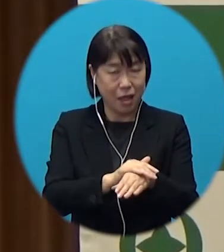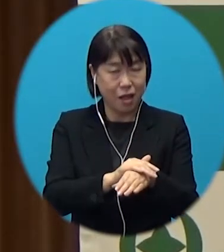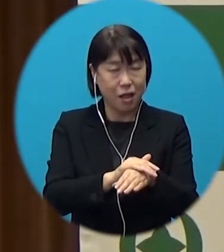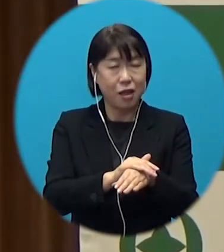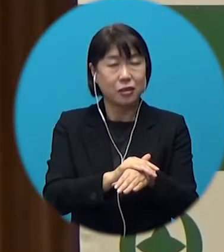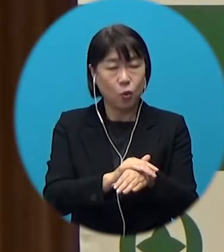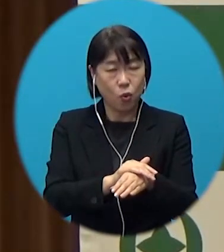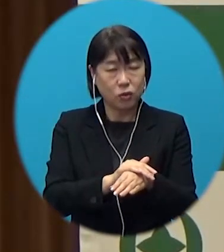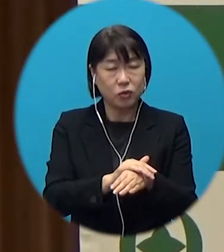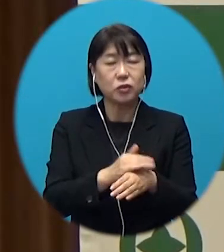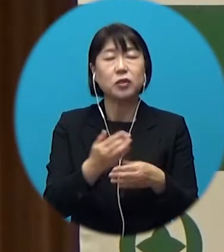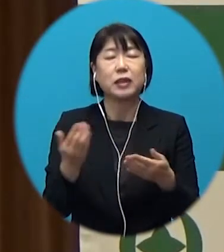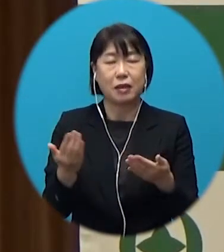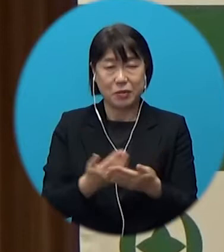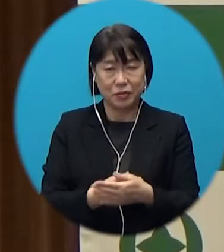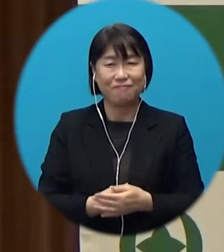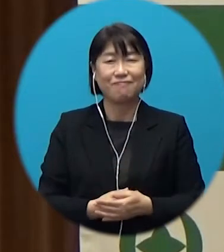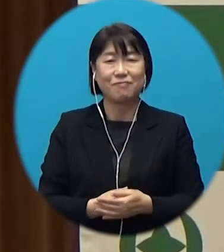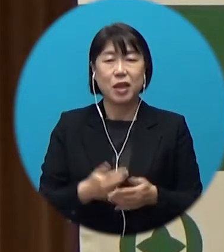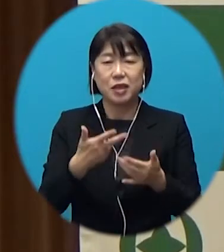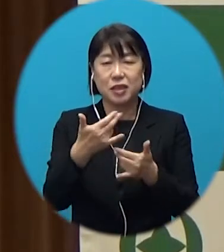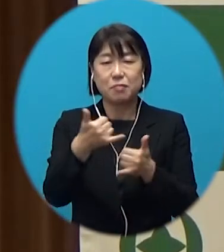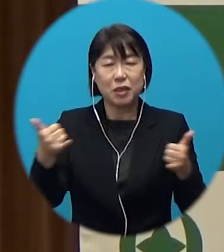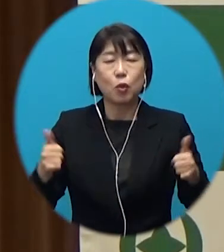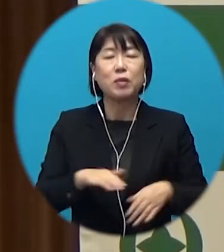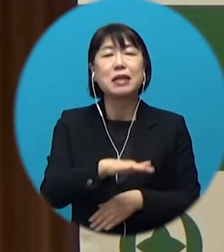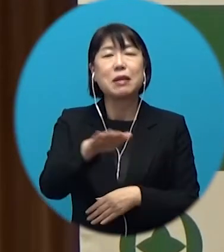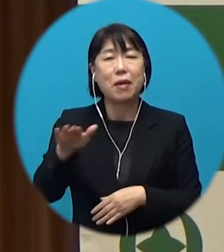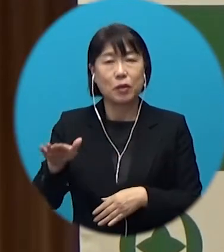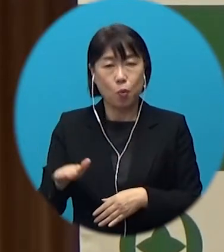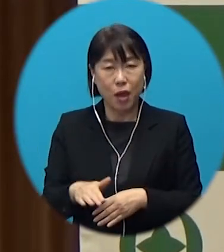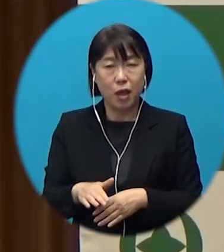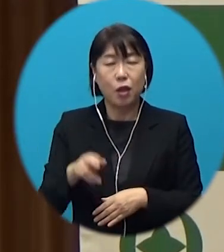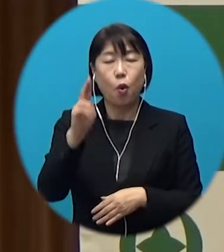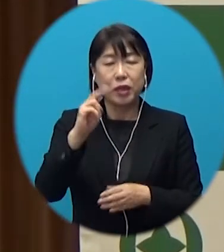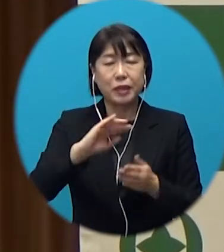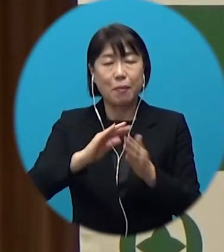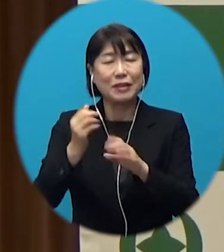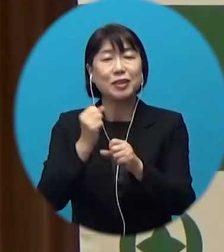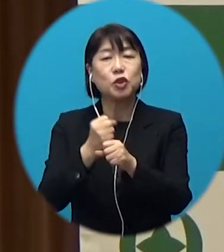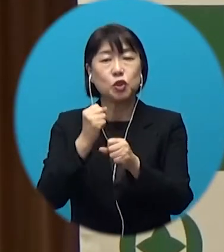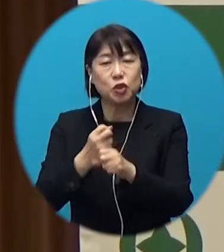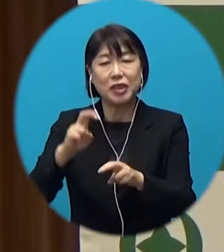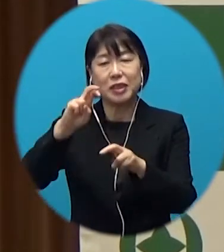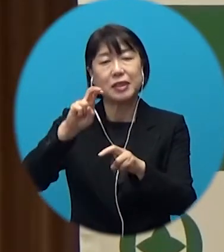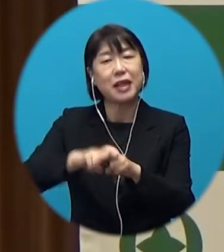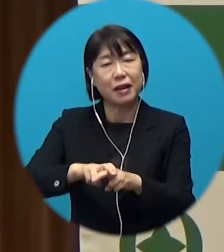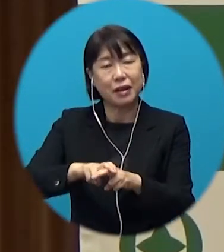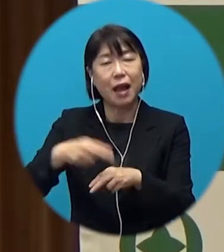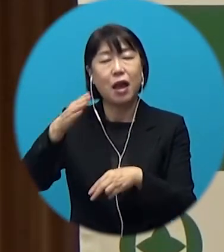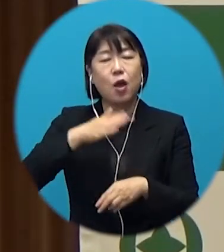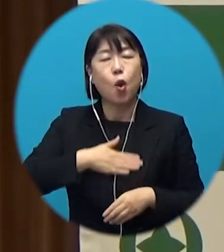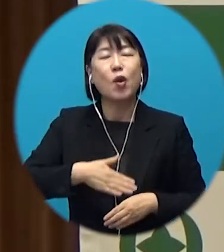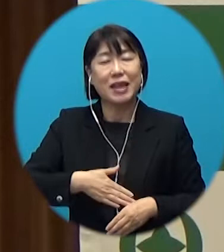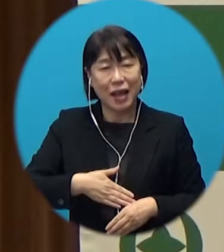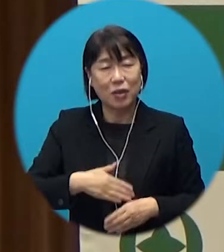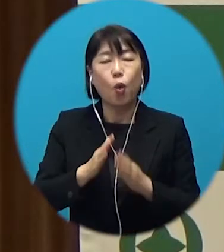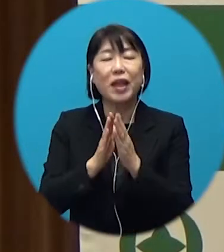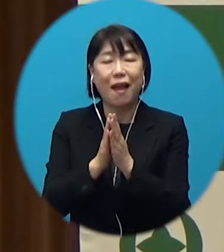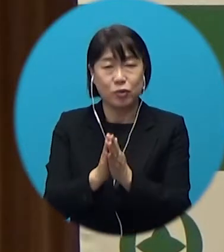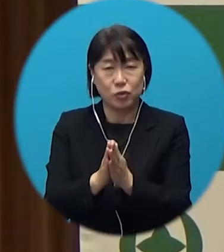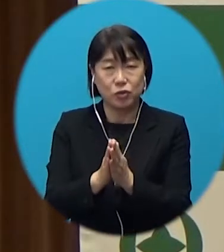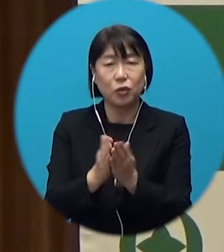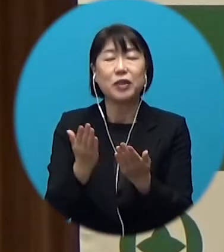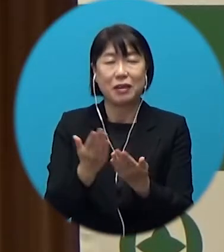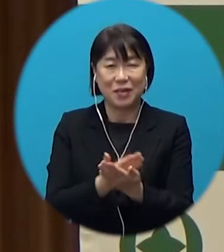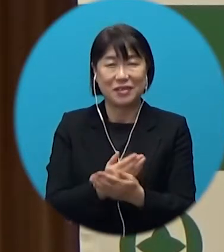策になっておりますし、市民の皆様にはですね、こういった町づくりへの参画ご理解をお願いしているというようになっております